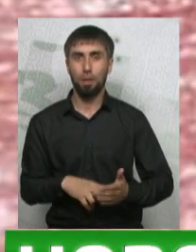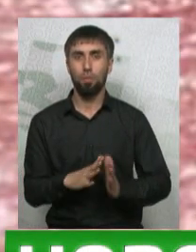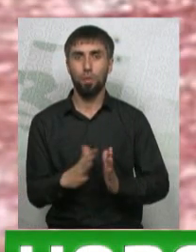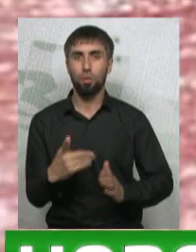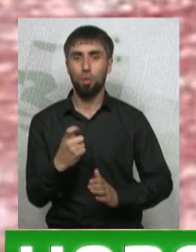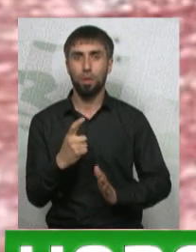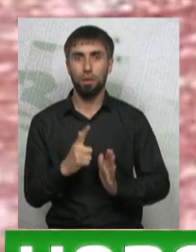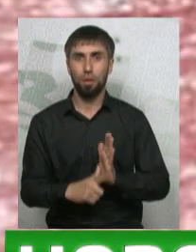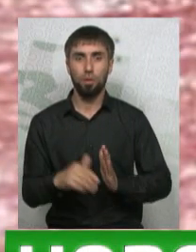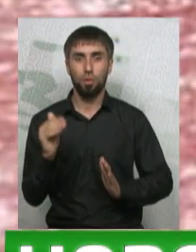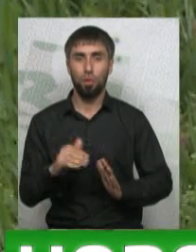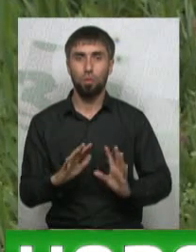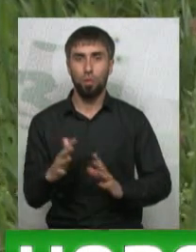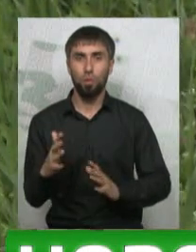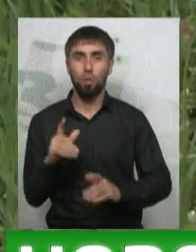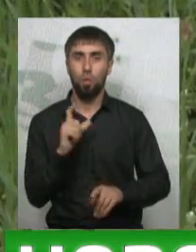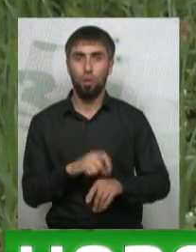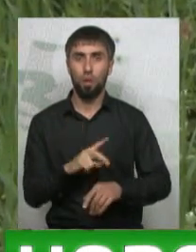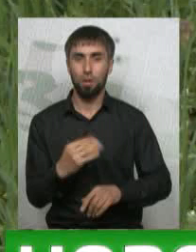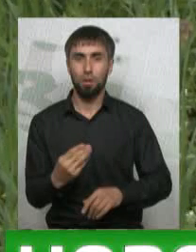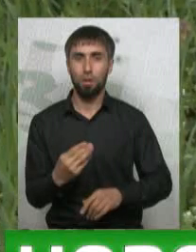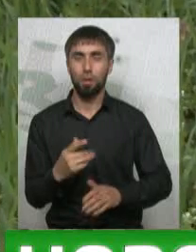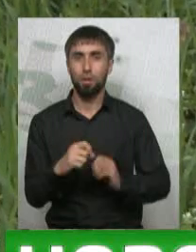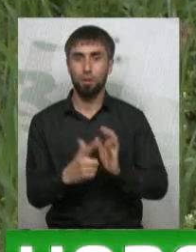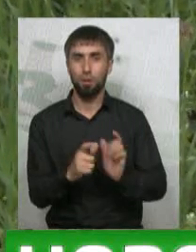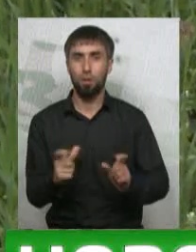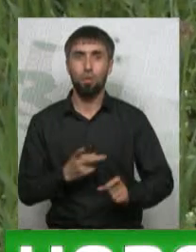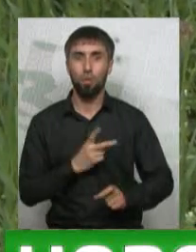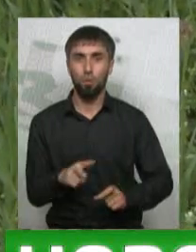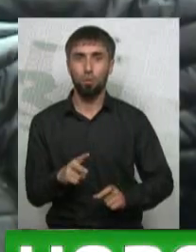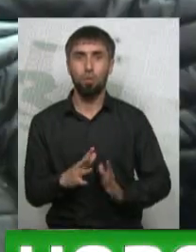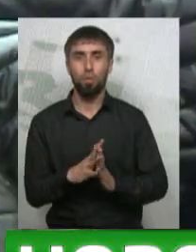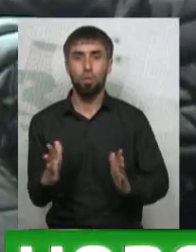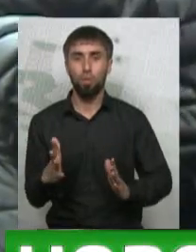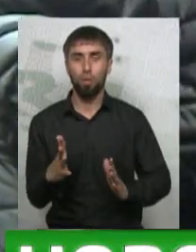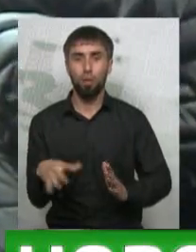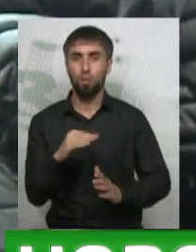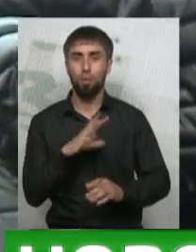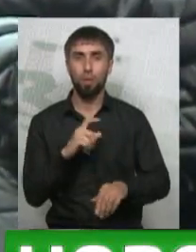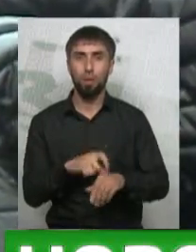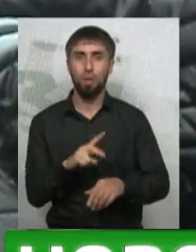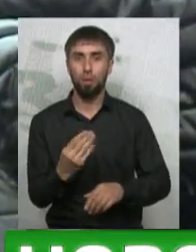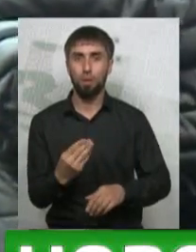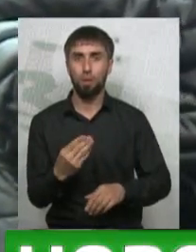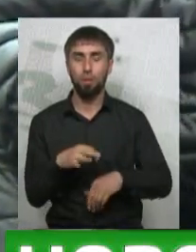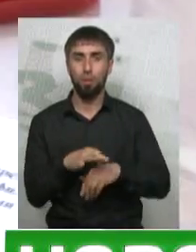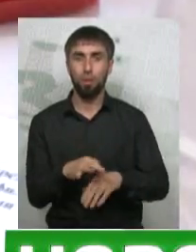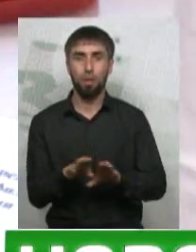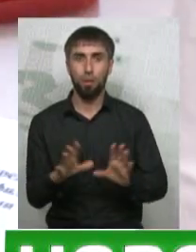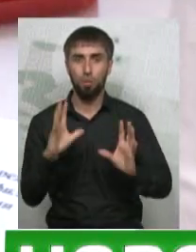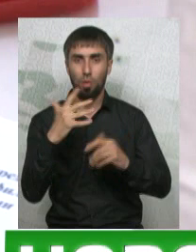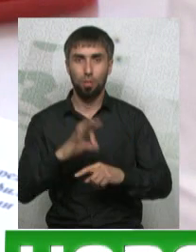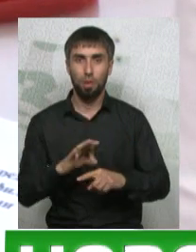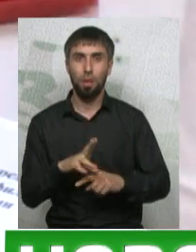более 170 тысяч случаев укуса клещей. 17 человек погибли. Большинство из них были укушены клещом-переносчиком такой